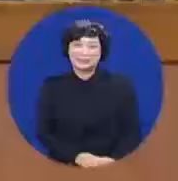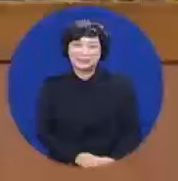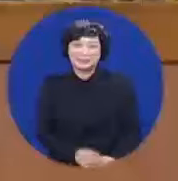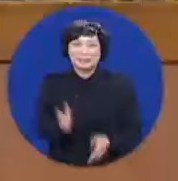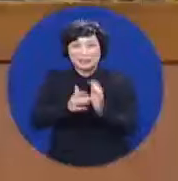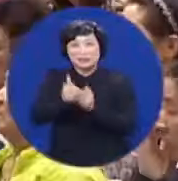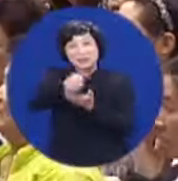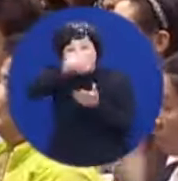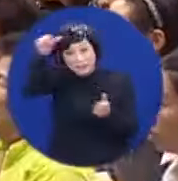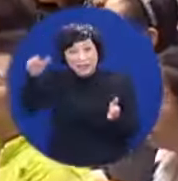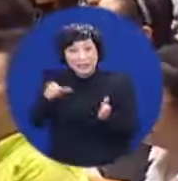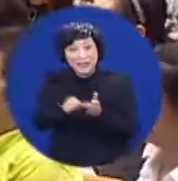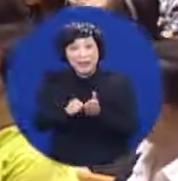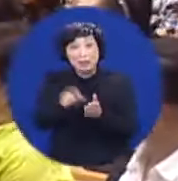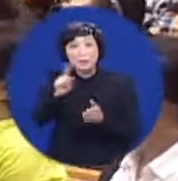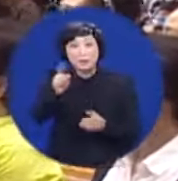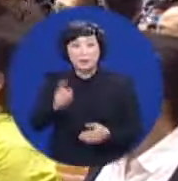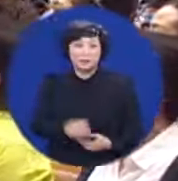예수님의 생애는